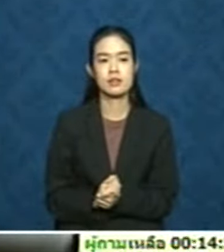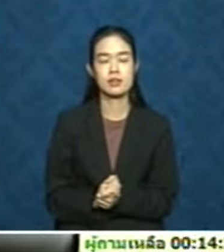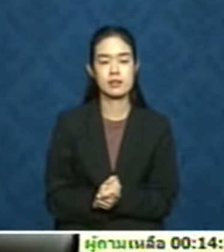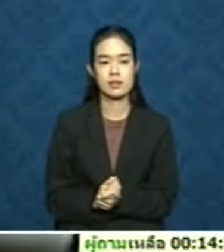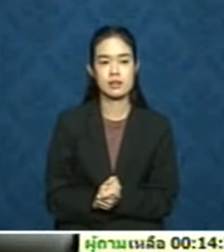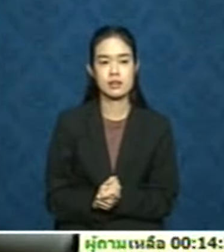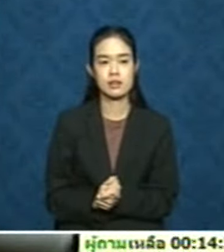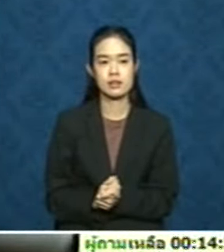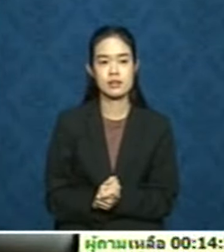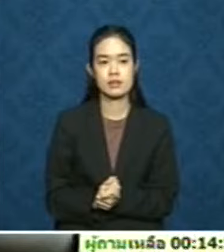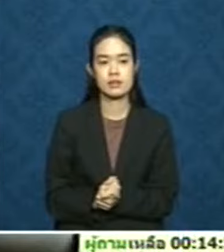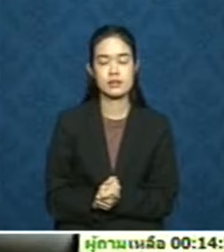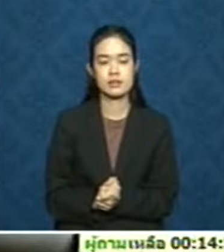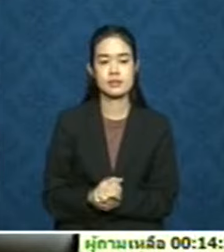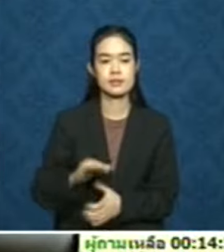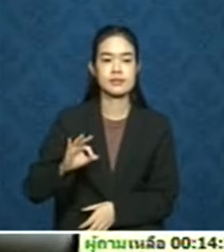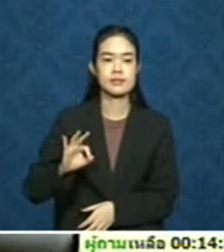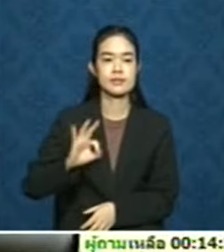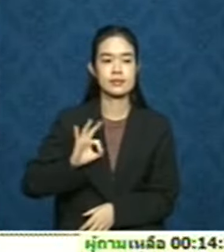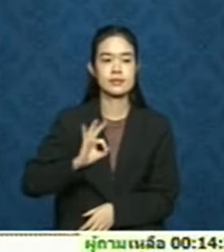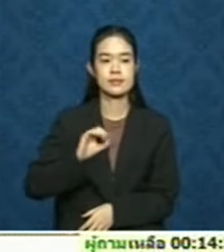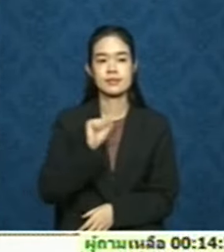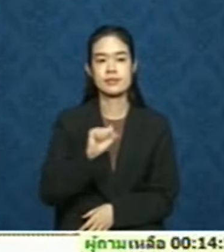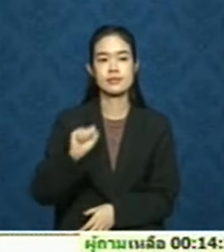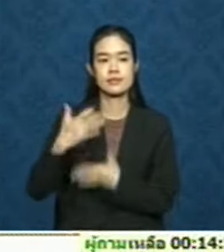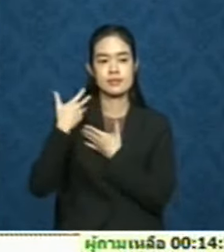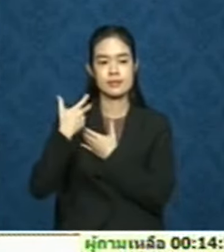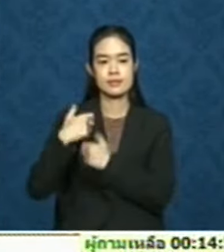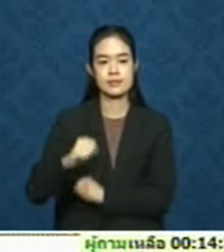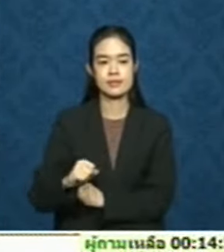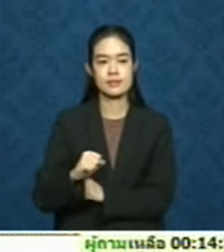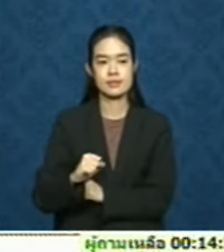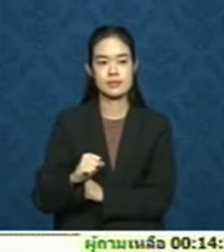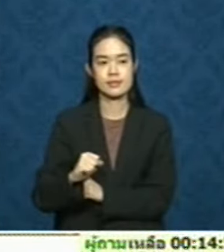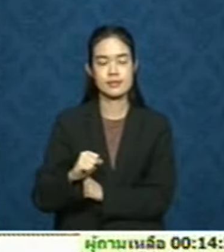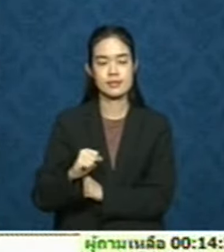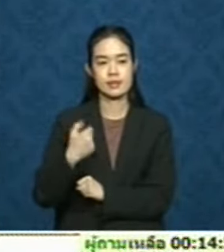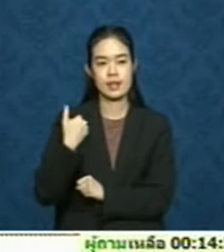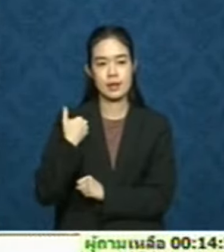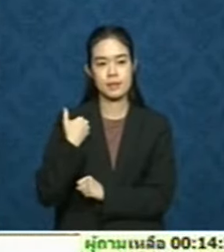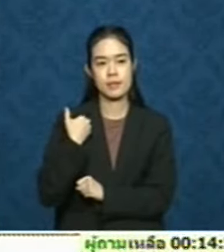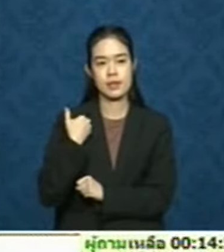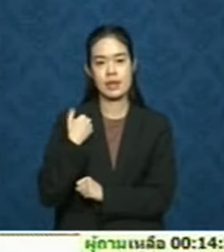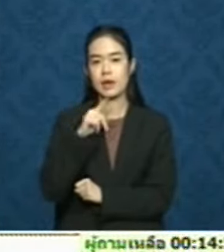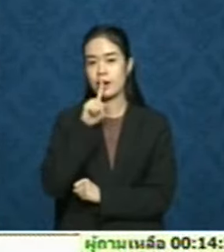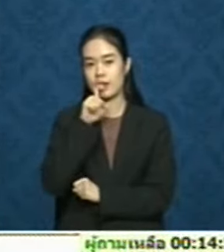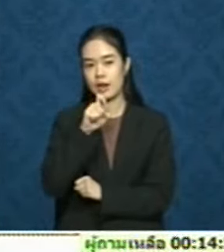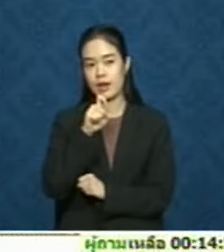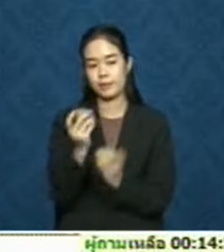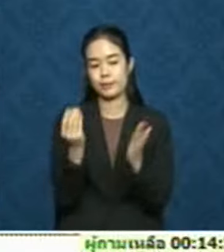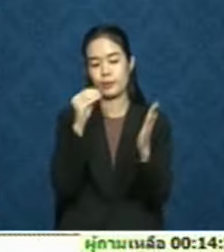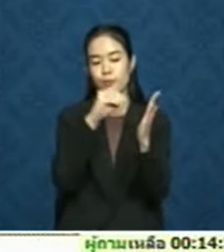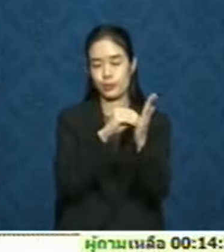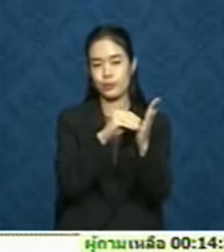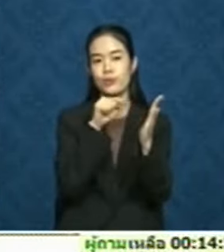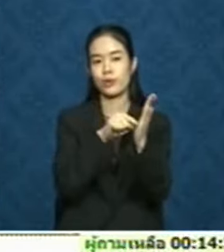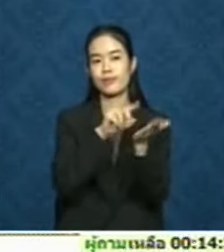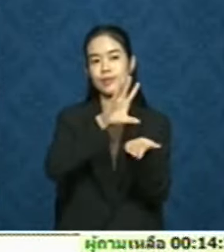ย์กราบขอบพระคุณท่านประธานที่บรรจุกระทู้นี้ไว้และขอบพระคุณท่านนายกรัฐม